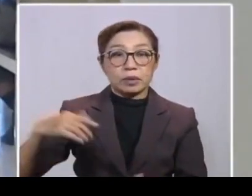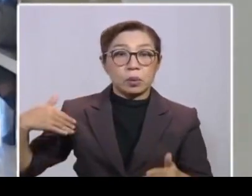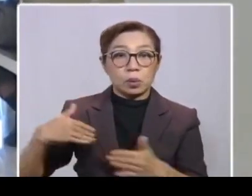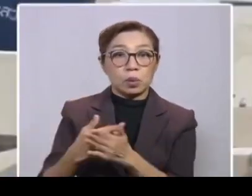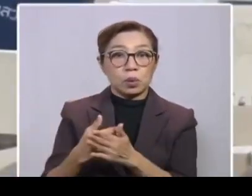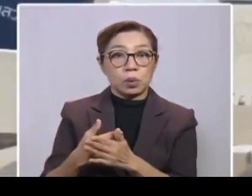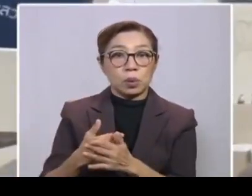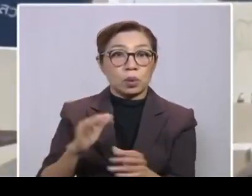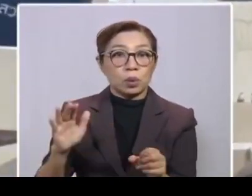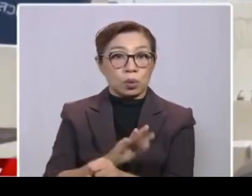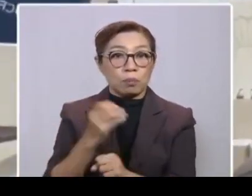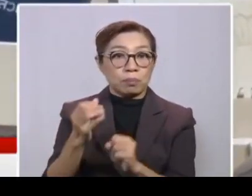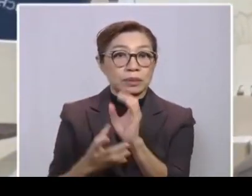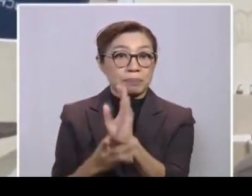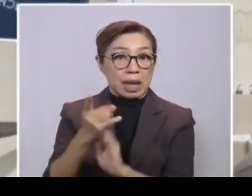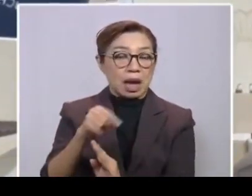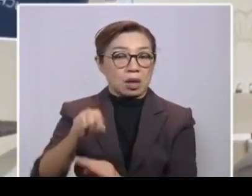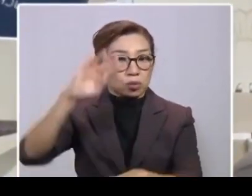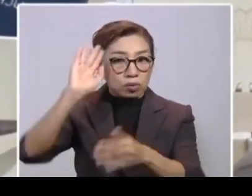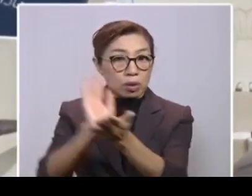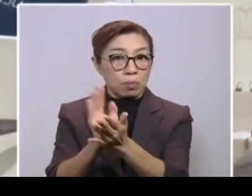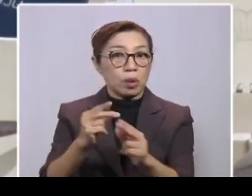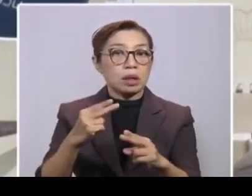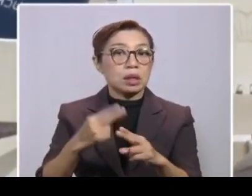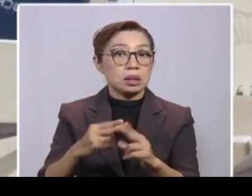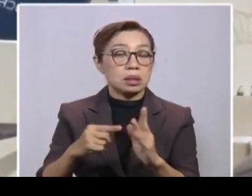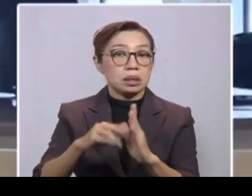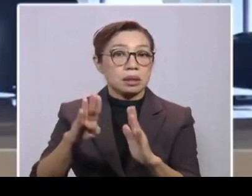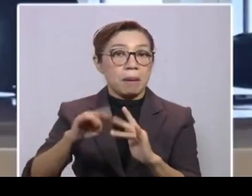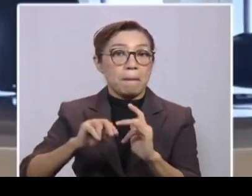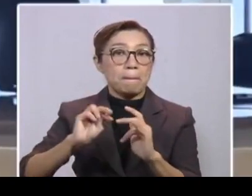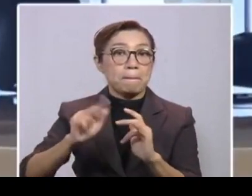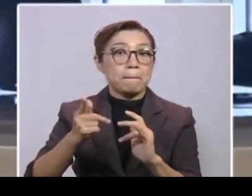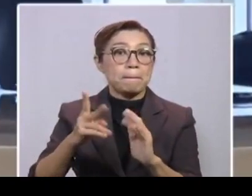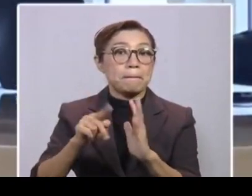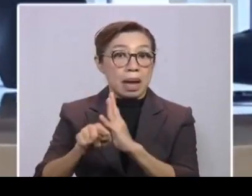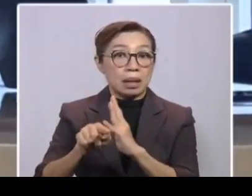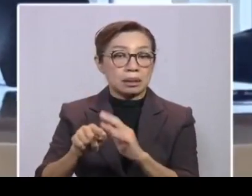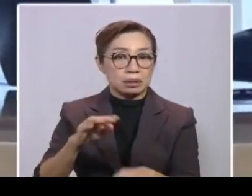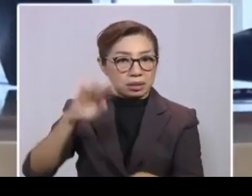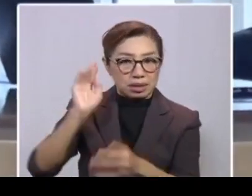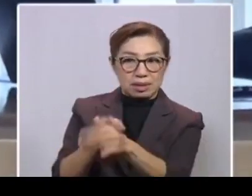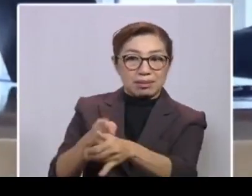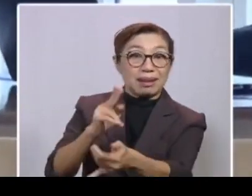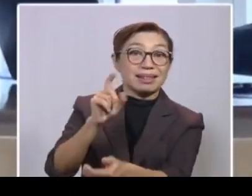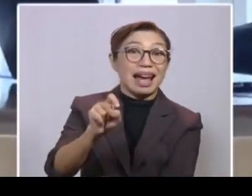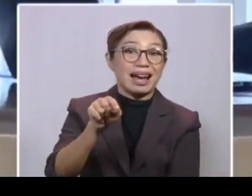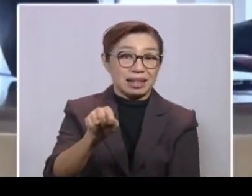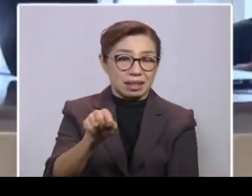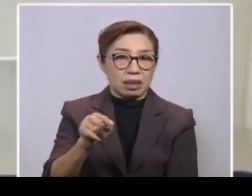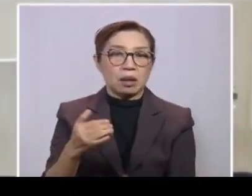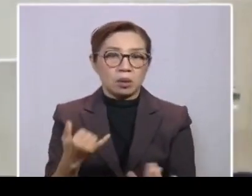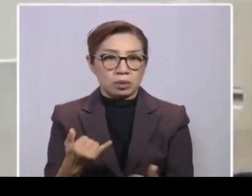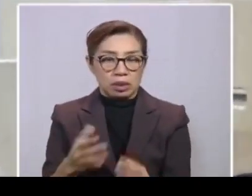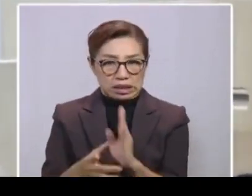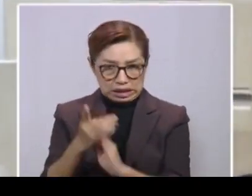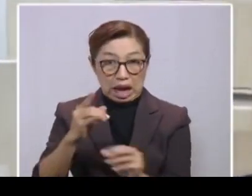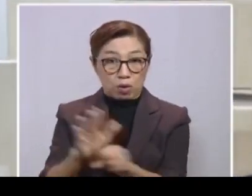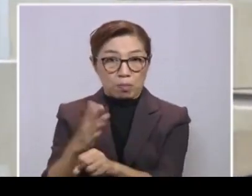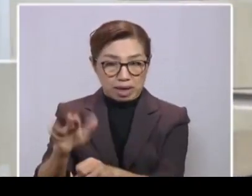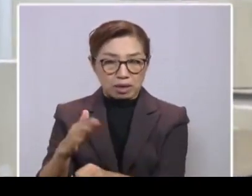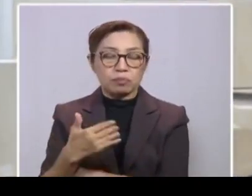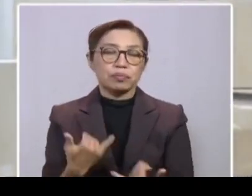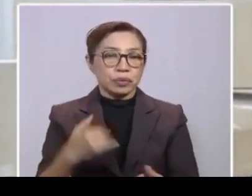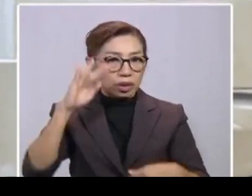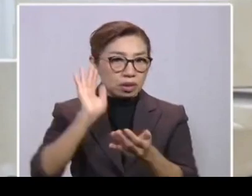1สัปดาห์นะครับสำหรับการเสียชีวิตนะฮะของสารวัตรตำรวจทางหลวงหรือว่าสารวัตรแบงค์นะครับเ่อก็มีการเรียกเจ้าหน้า